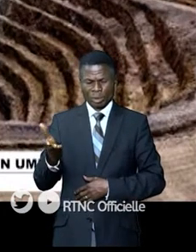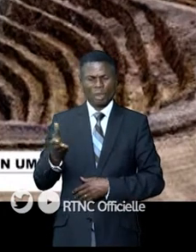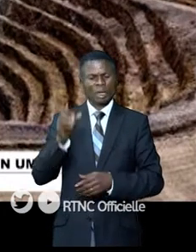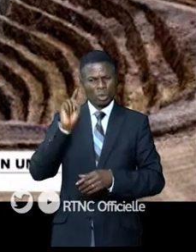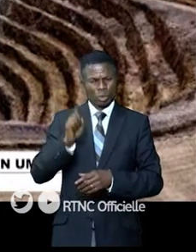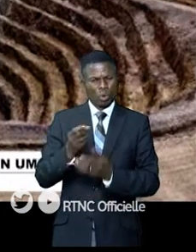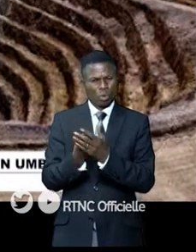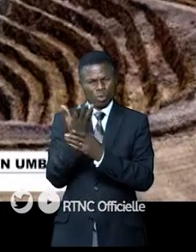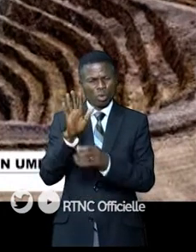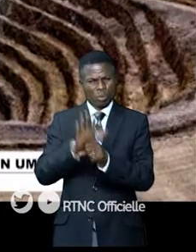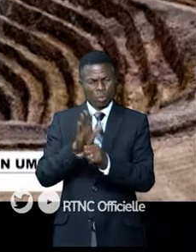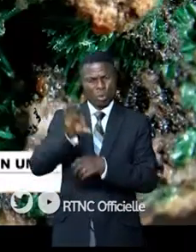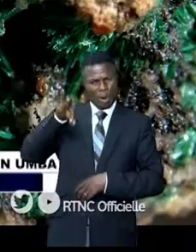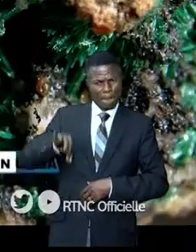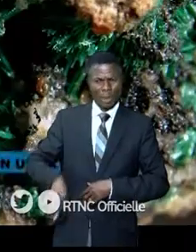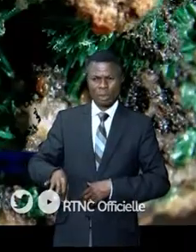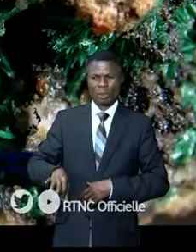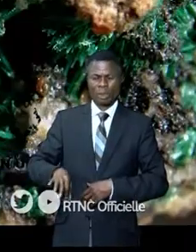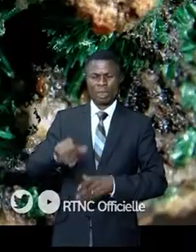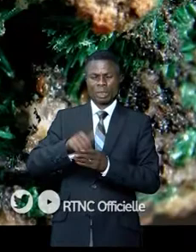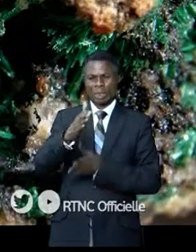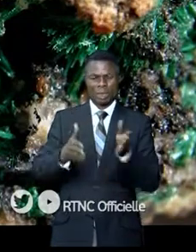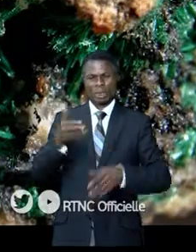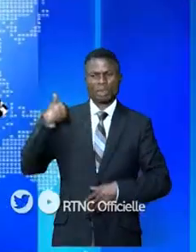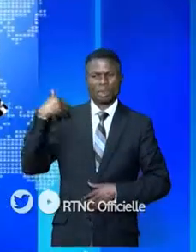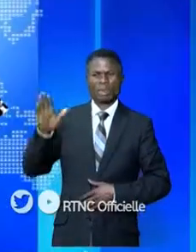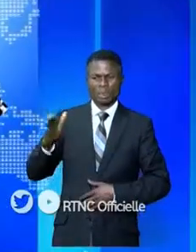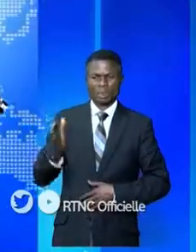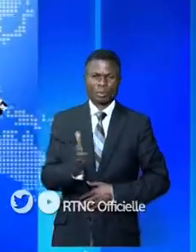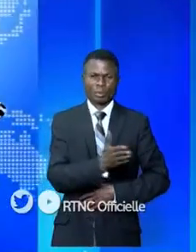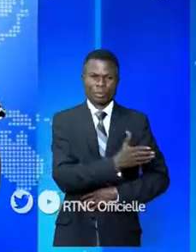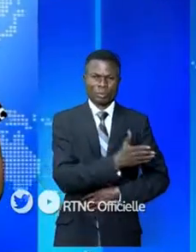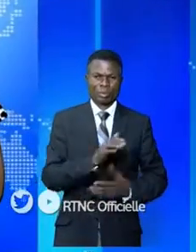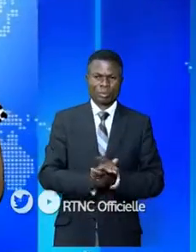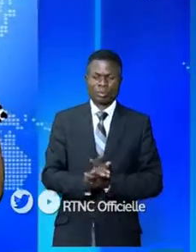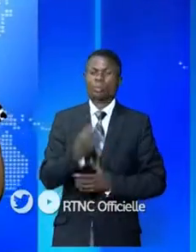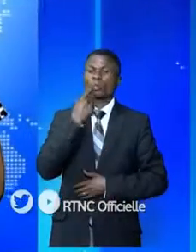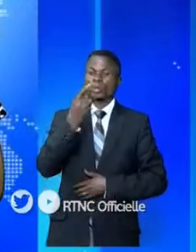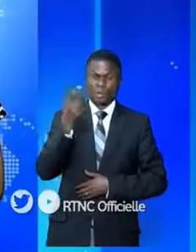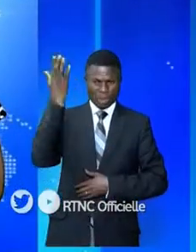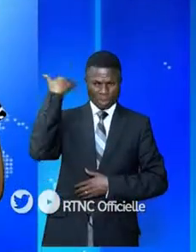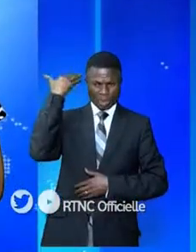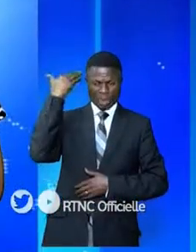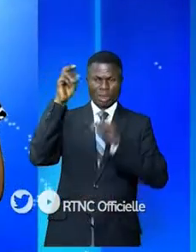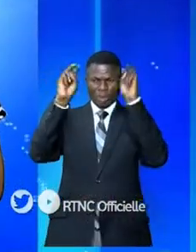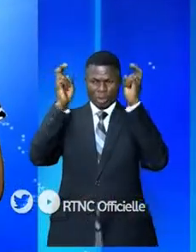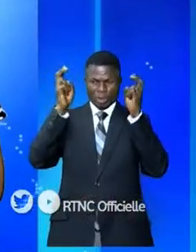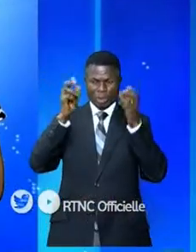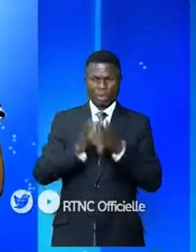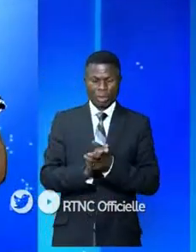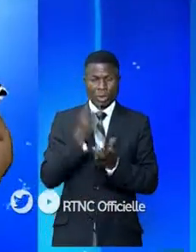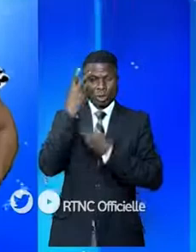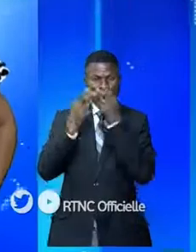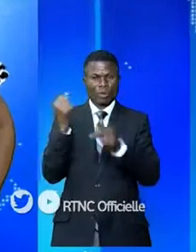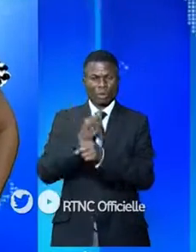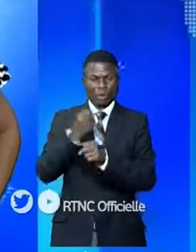devrait produire des effets bénéfiques sur les recettes publiques. Nous l'avions également annoncé dans le sommaire de ce journal, inspection des